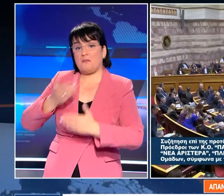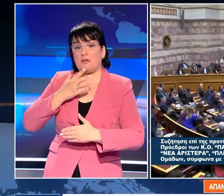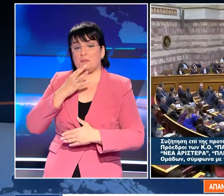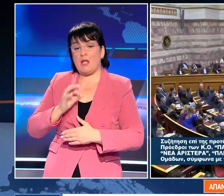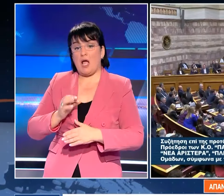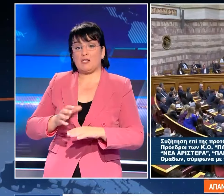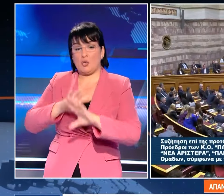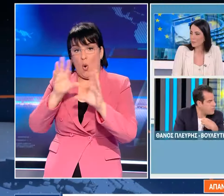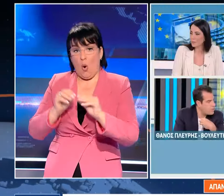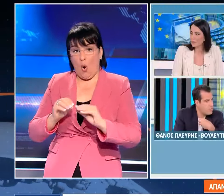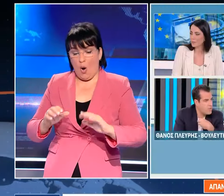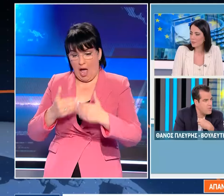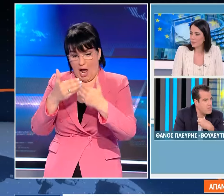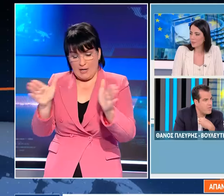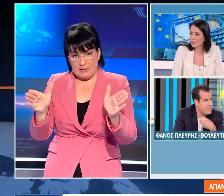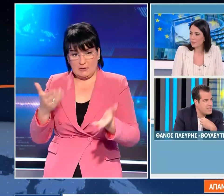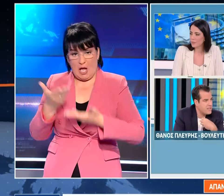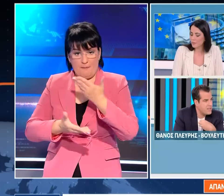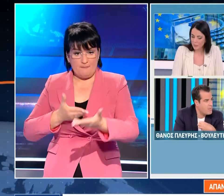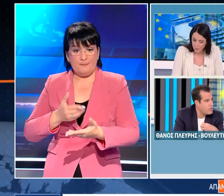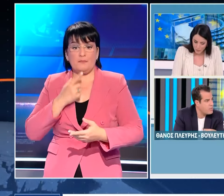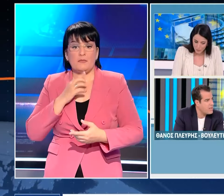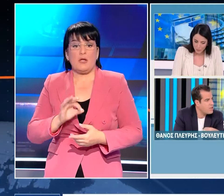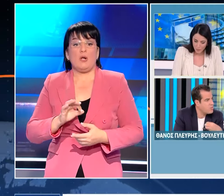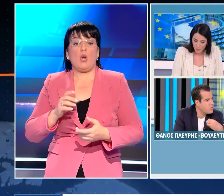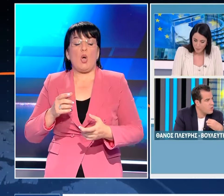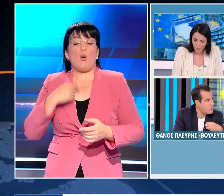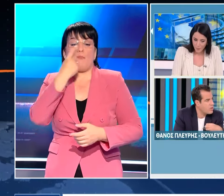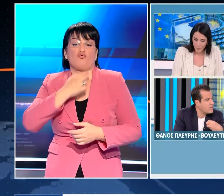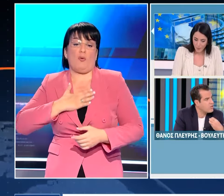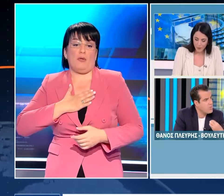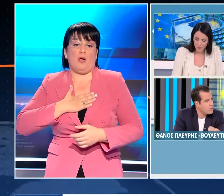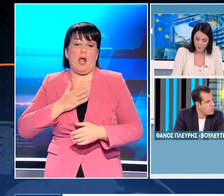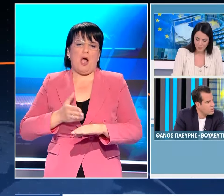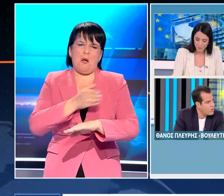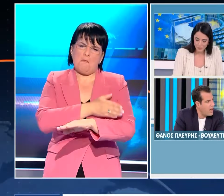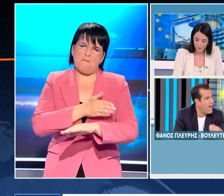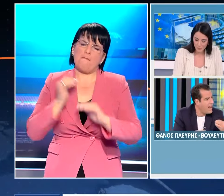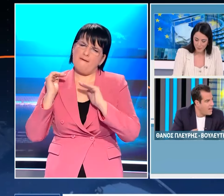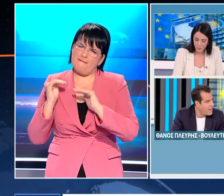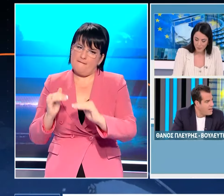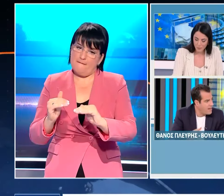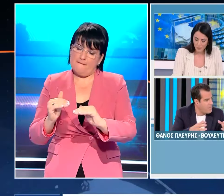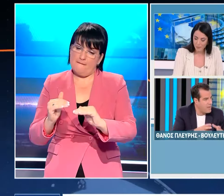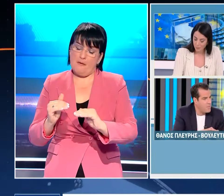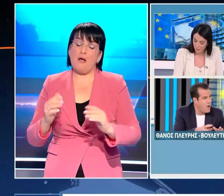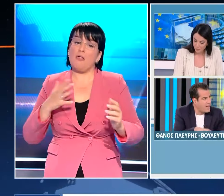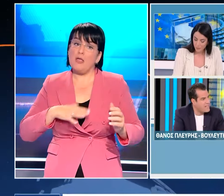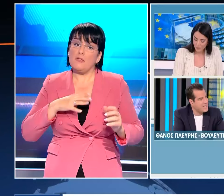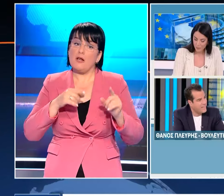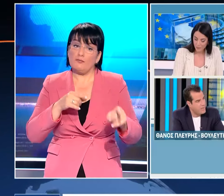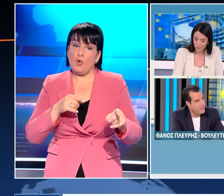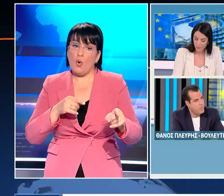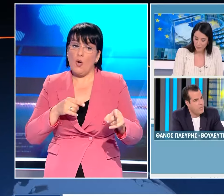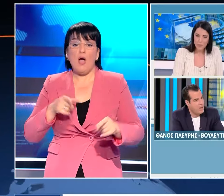εξ αρχής όλα τα χαρτιά. Η προσωπική μου θέση προφανέστατα είναι αν μπορούσαμε να γυρίσουμε στο προηγούμενο καθεστώς ήταν προτιμότερο. Αλλά επειδή μου